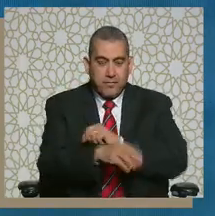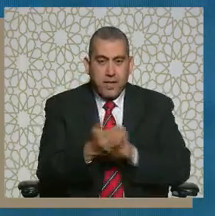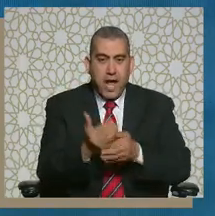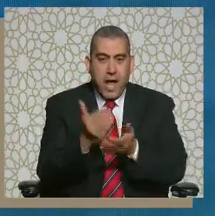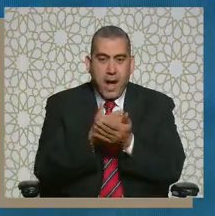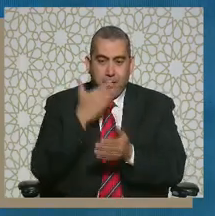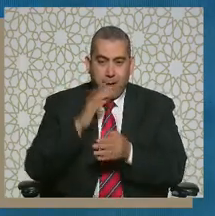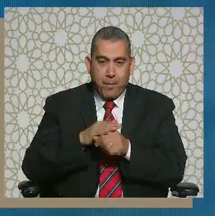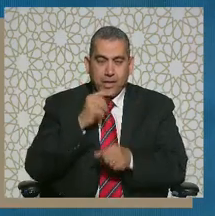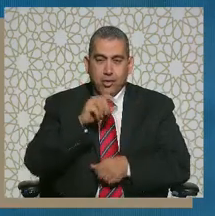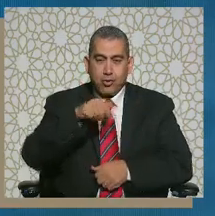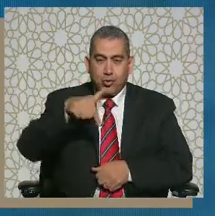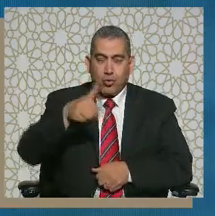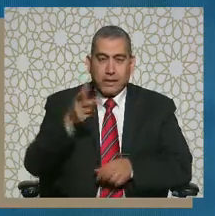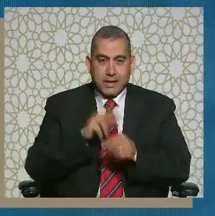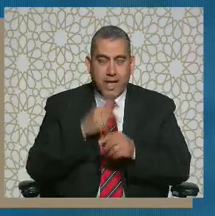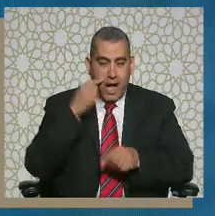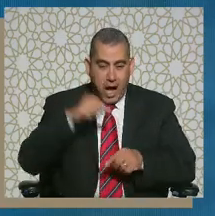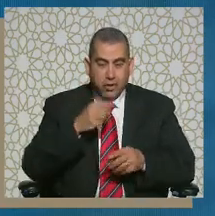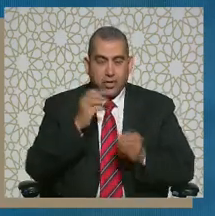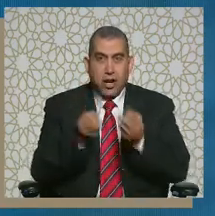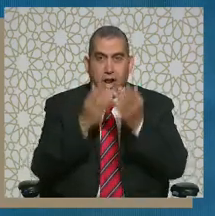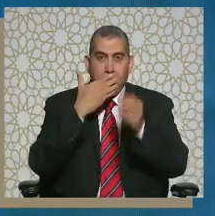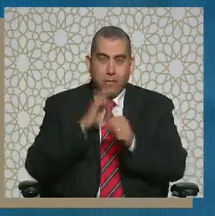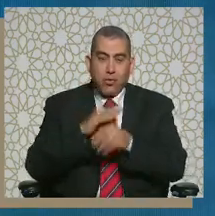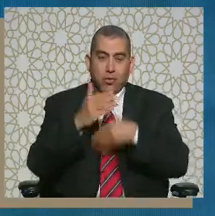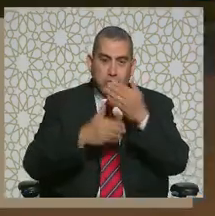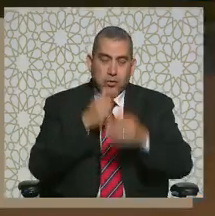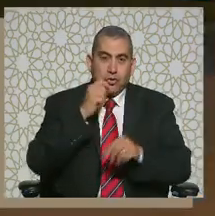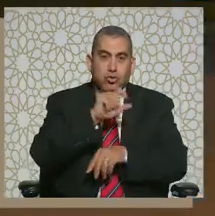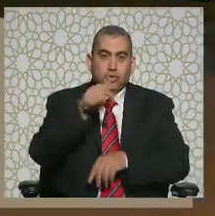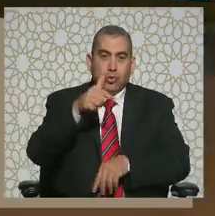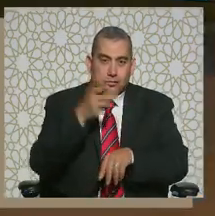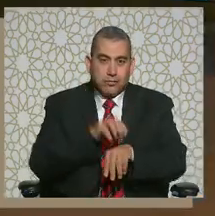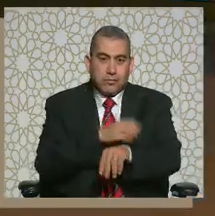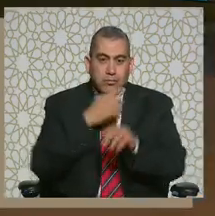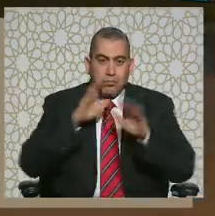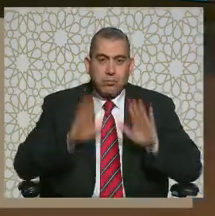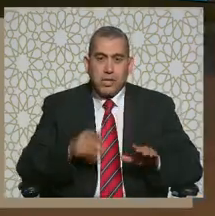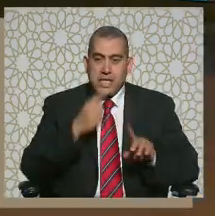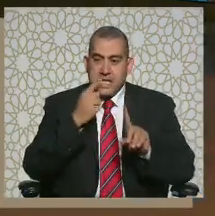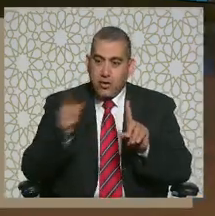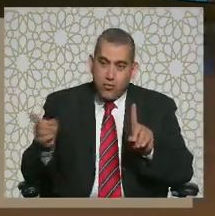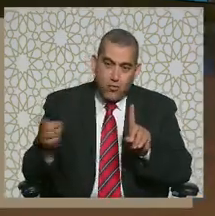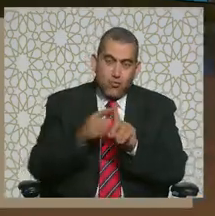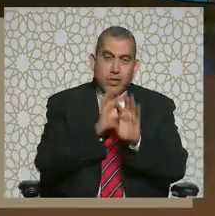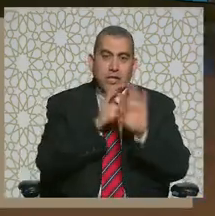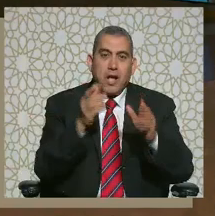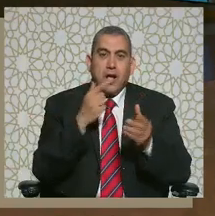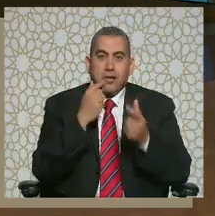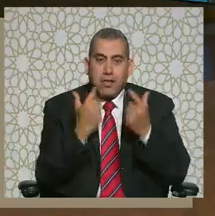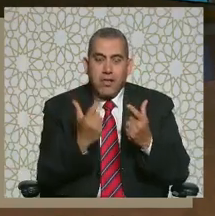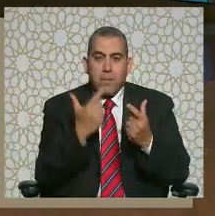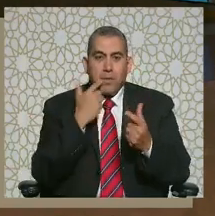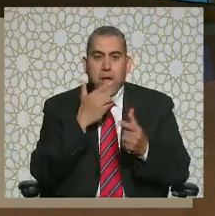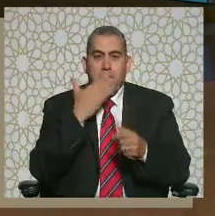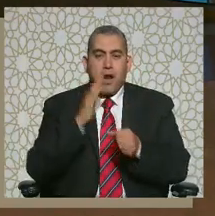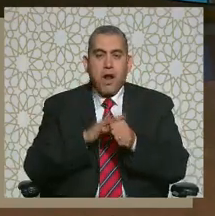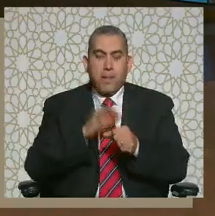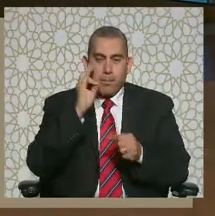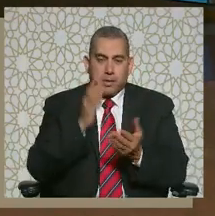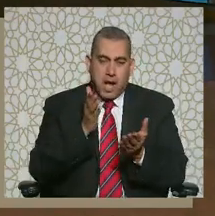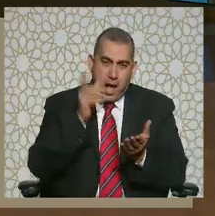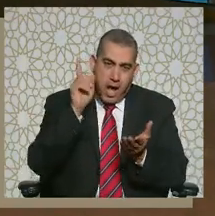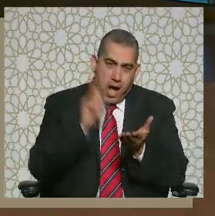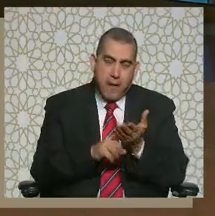اشهر ويعيشوا برمضان وبانو رمضان سته اشهر وكانهم نفذوا ما اراده رسول الله